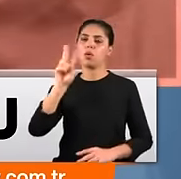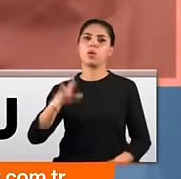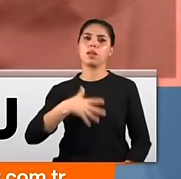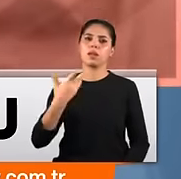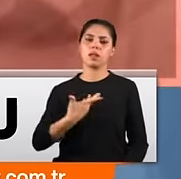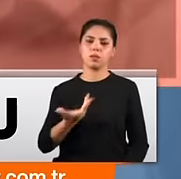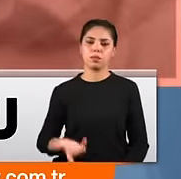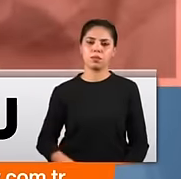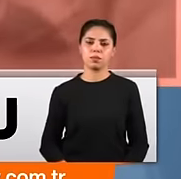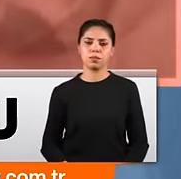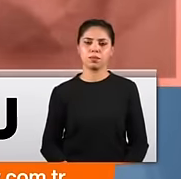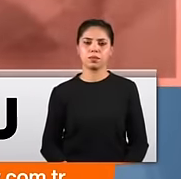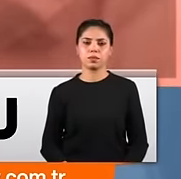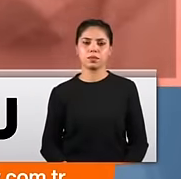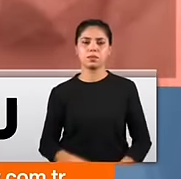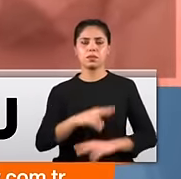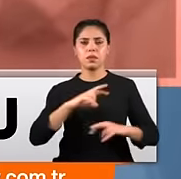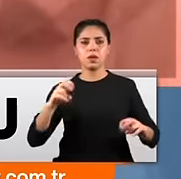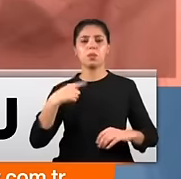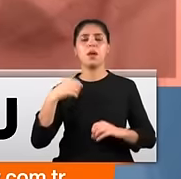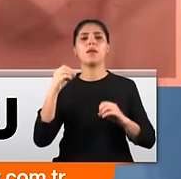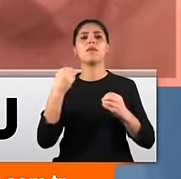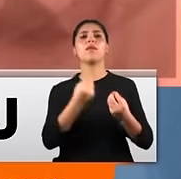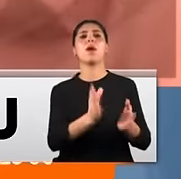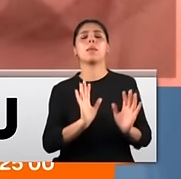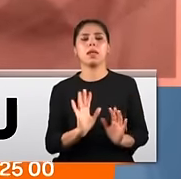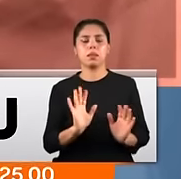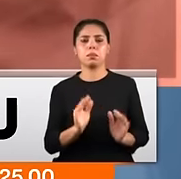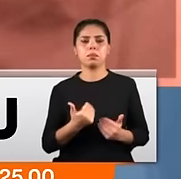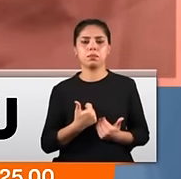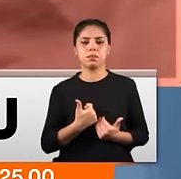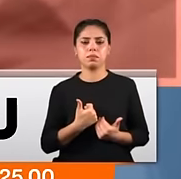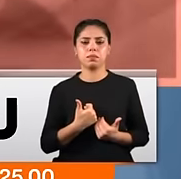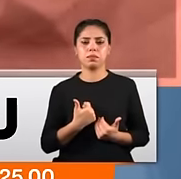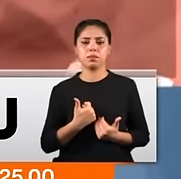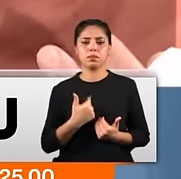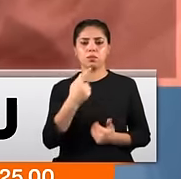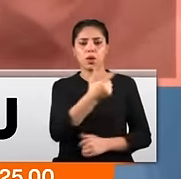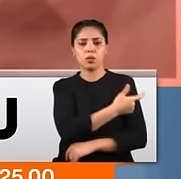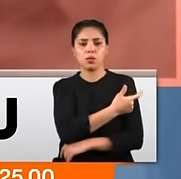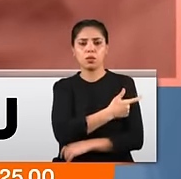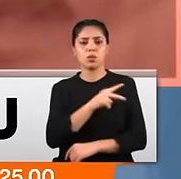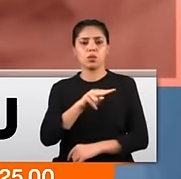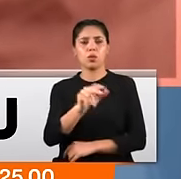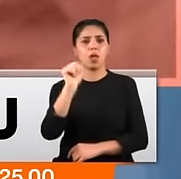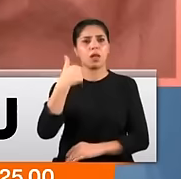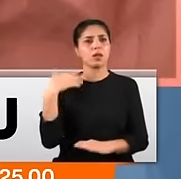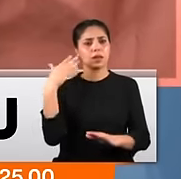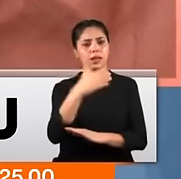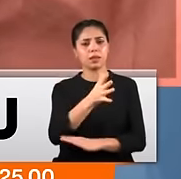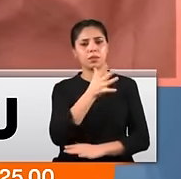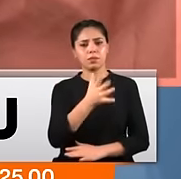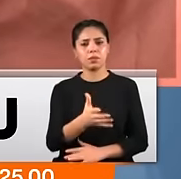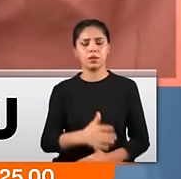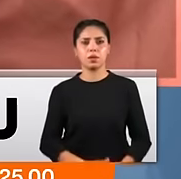istemiyorum. Araştırabilirler de kesinlikle ben vermedim. Ben uyurduğu yollarına her gün gittiğimi biliyorum ya.